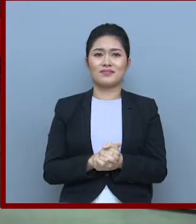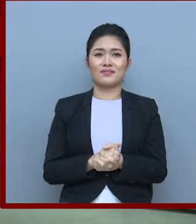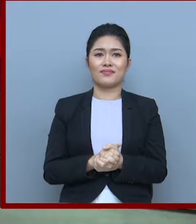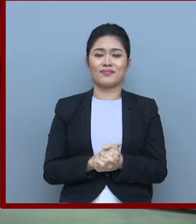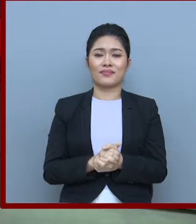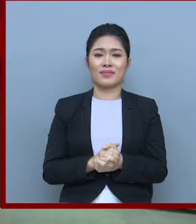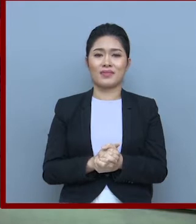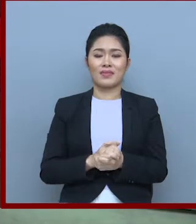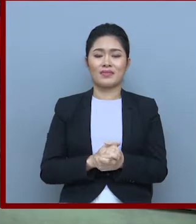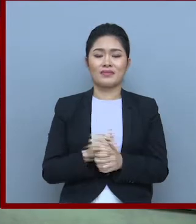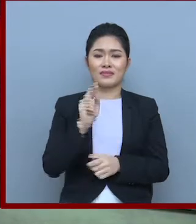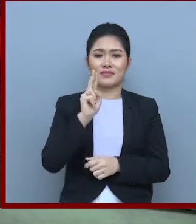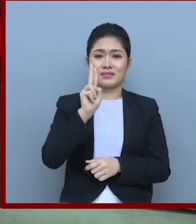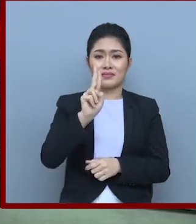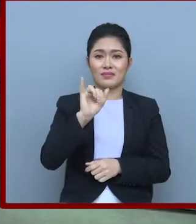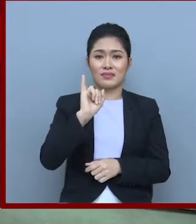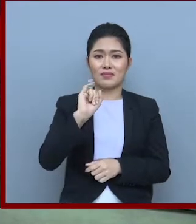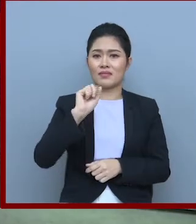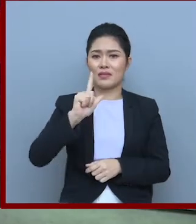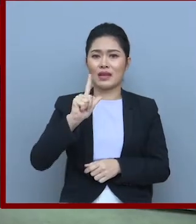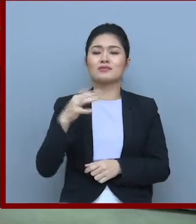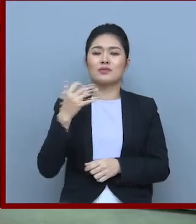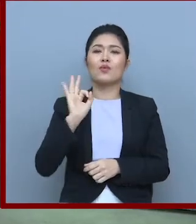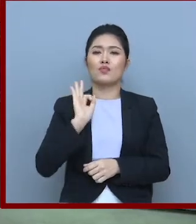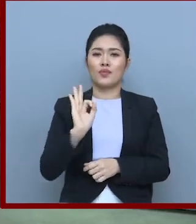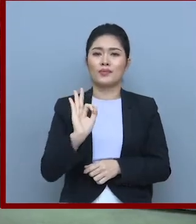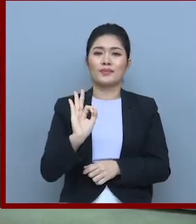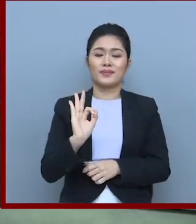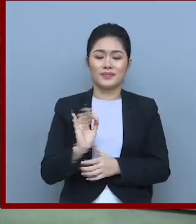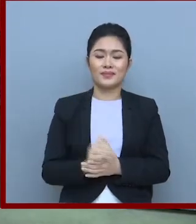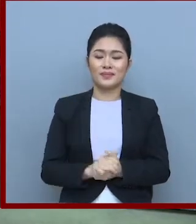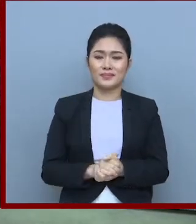จาก URL นี้นะครับแล้วก็กดโอเคเลย